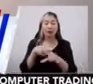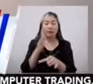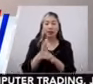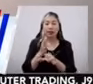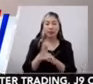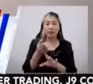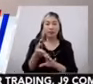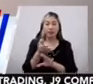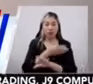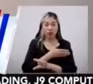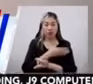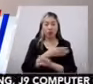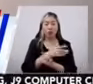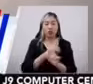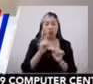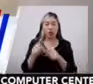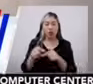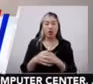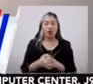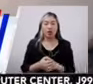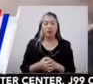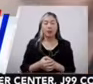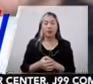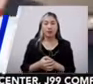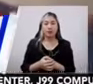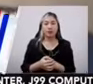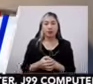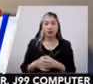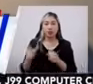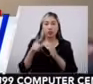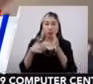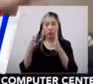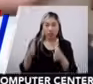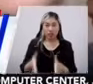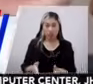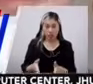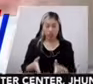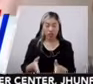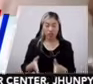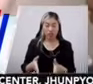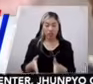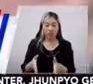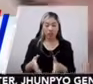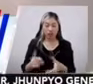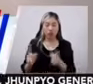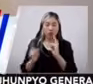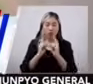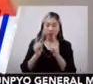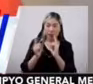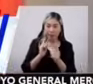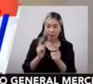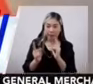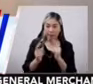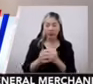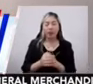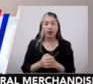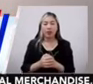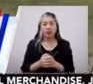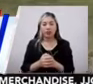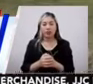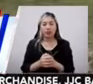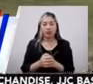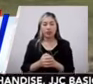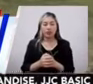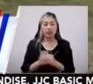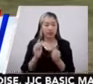nakarating naman itong mga abogado ni Guo para siya ikausapin at pagkakaintindi din natin kasama din ang mga ito